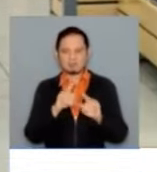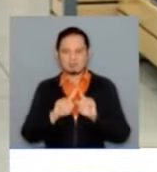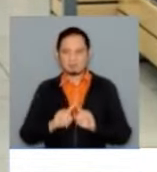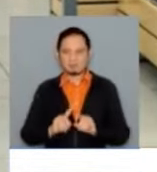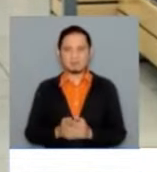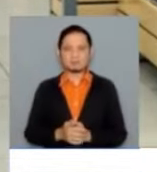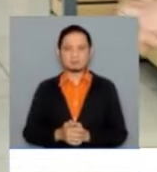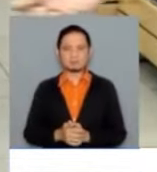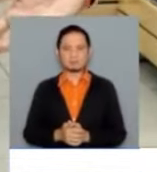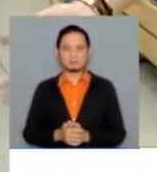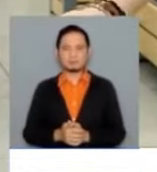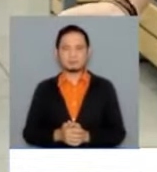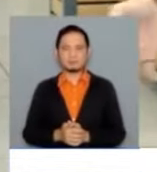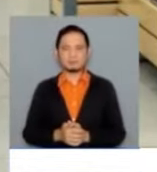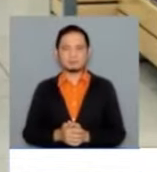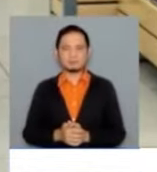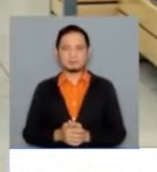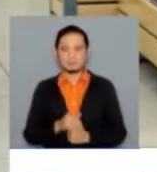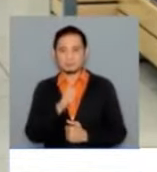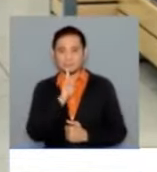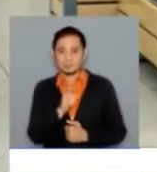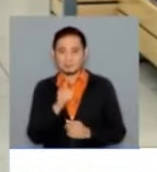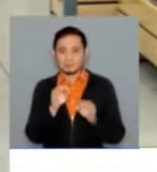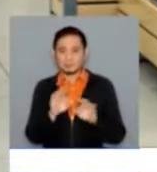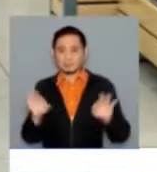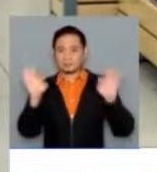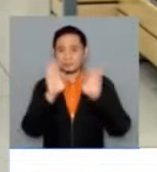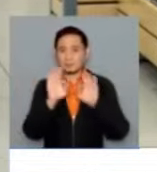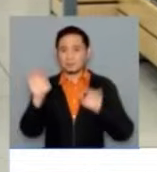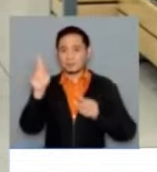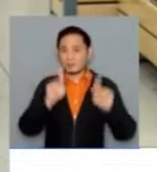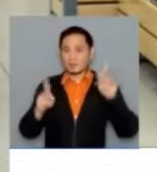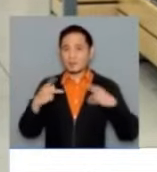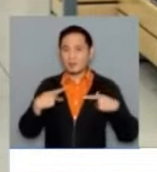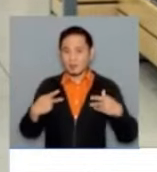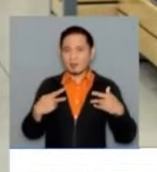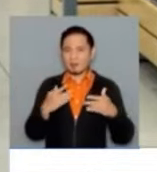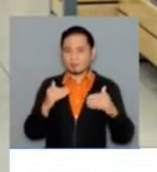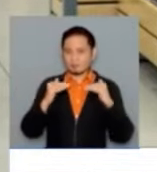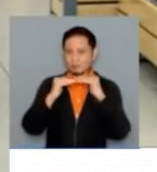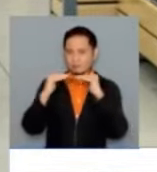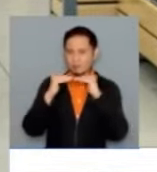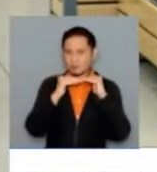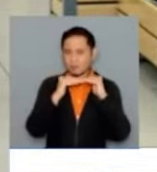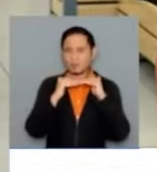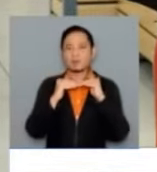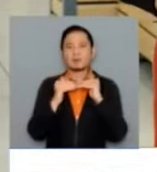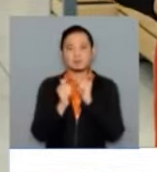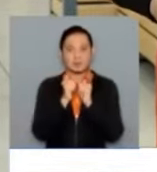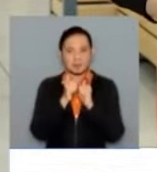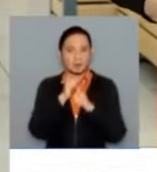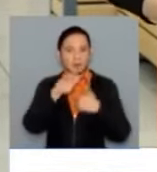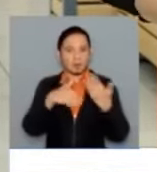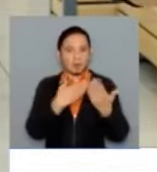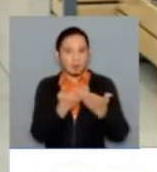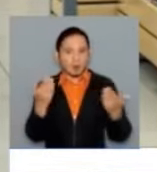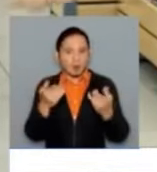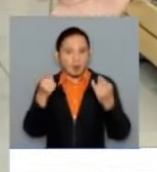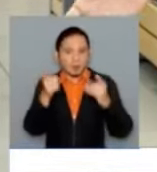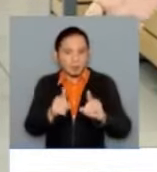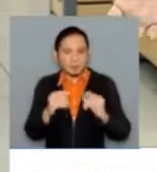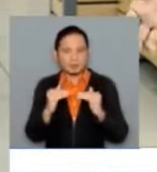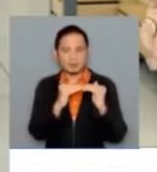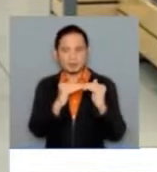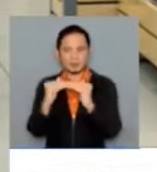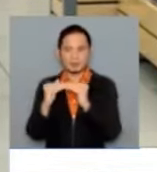ng pakikitungo natin sa lahat ng tao, dapat tayo ay maging fair at honest sa lahat ng pagkakataon. Dahil hindi sa